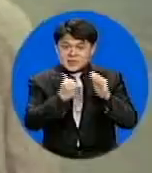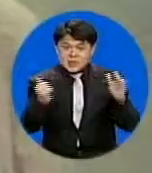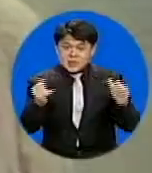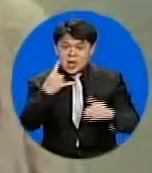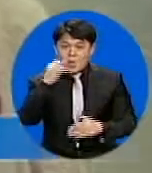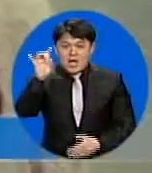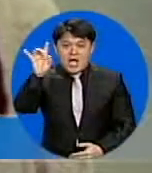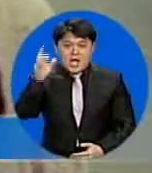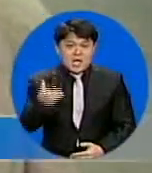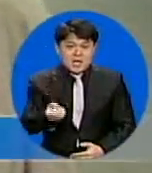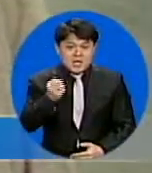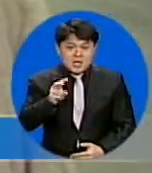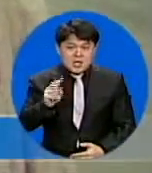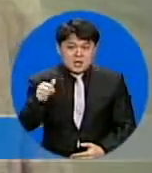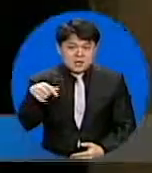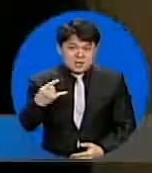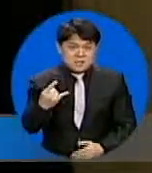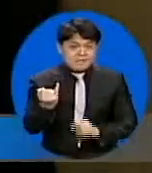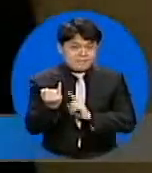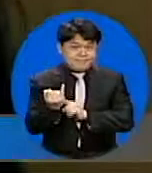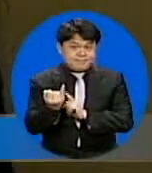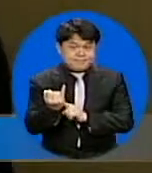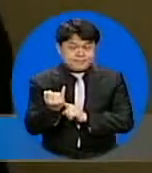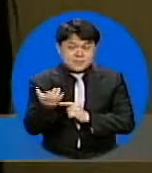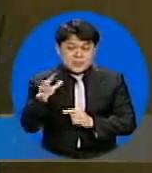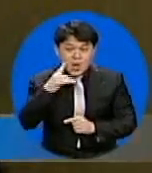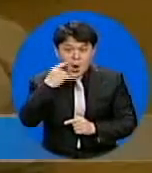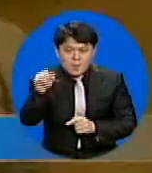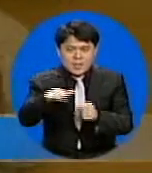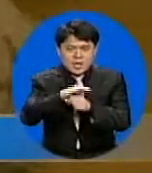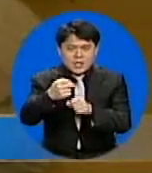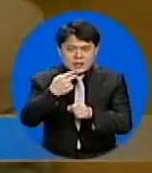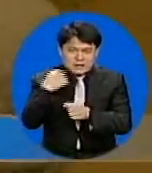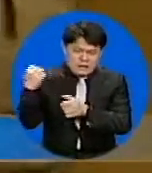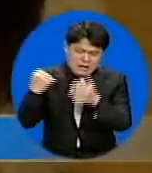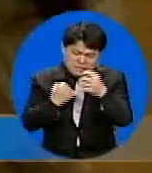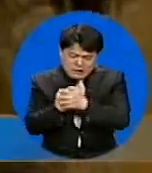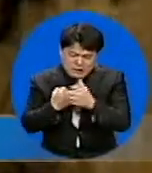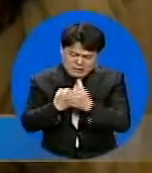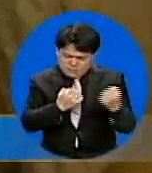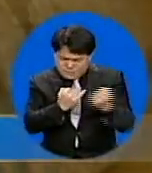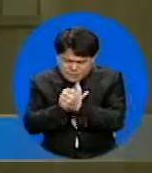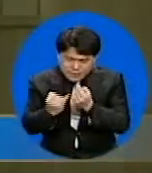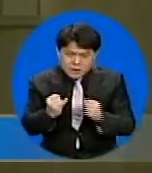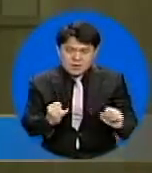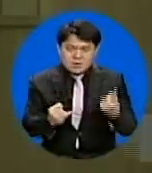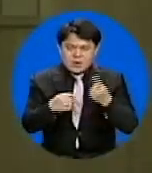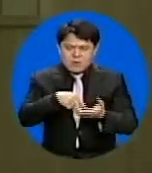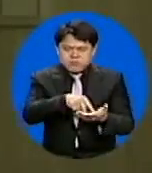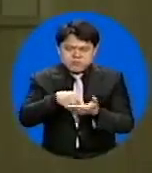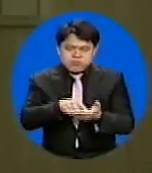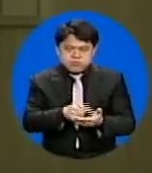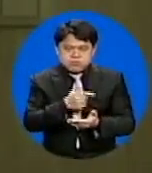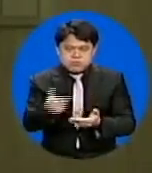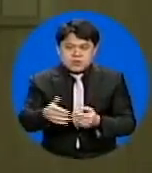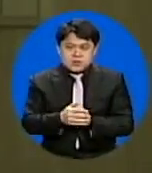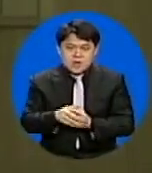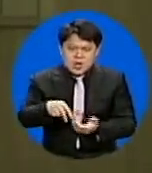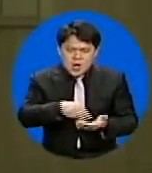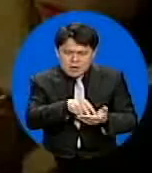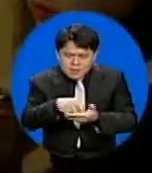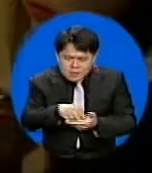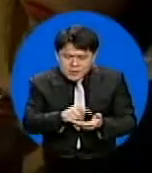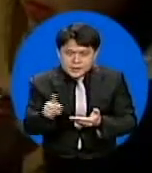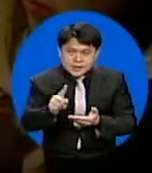가족이라고는 엄마뿐인 연희. 하지만 엄마의 사랑이 아닌 학대 속에 외로움을 느낍니다. 견디기 힘든 외로움을